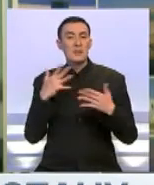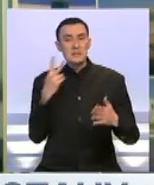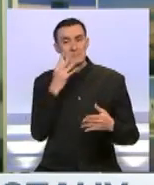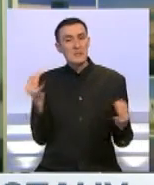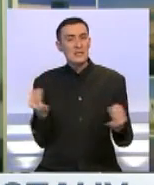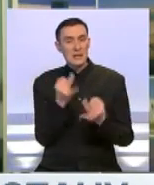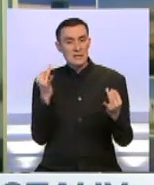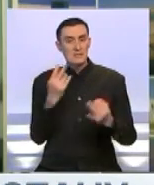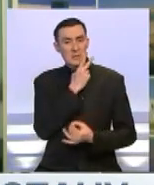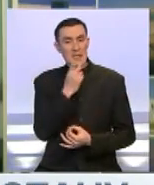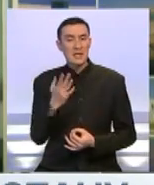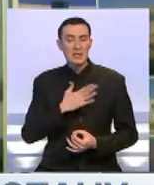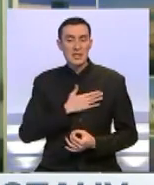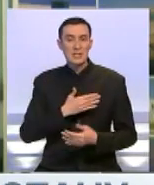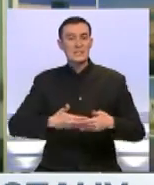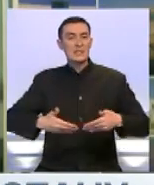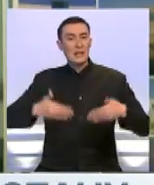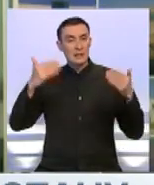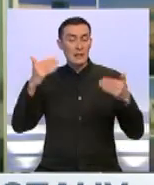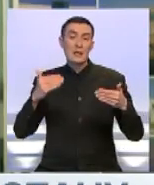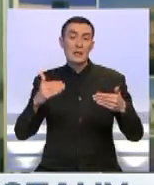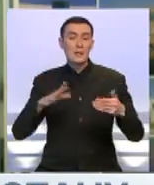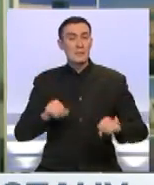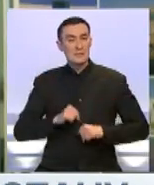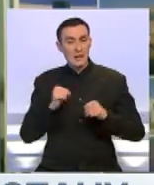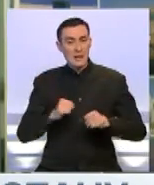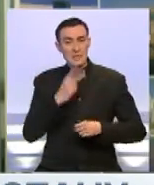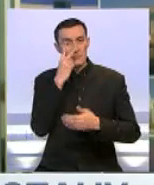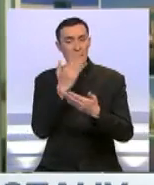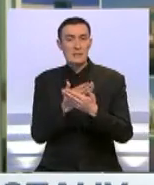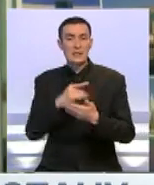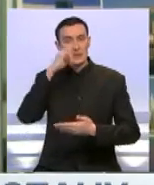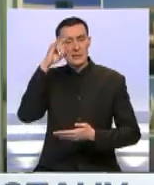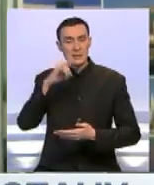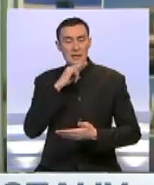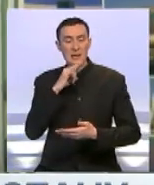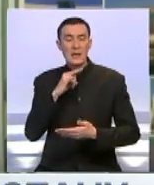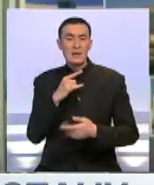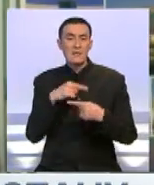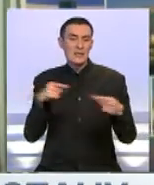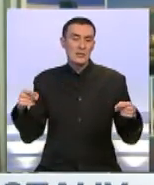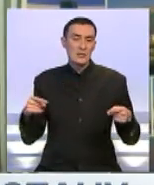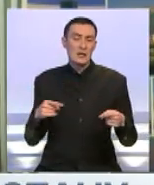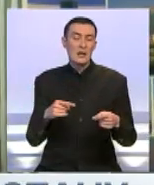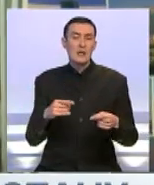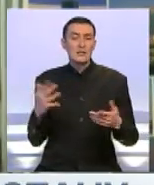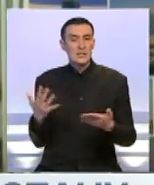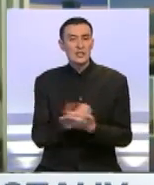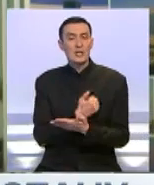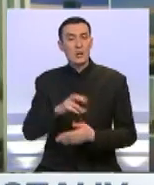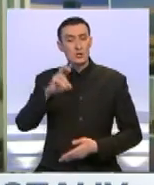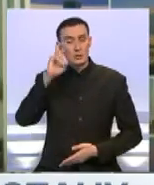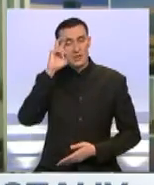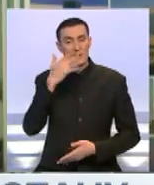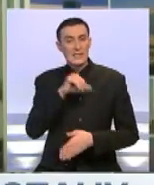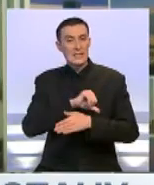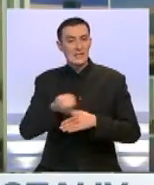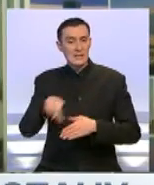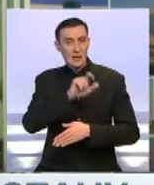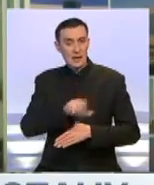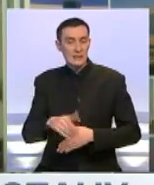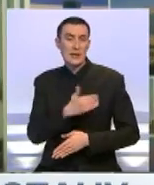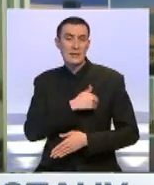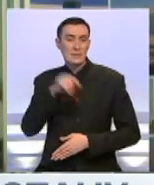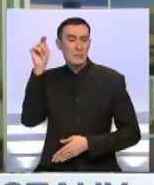интересом они разглядывали наши стенды. Мы постарались показать Казахстан во всех его аспектах достижения страны. Иностранцы хотят